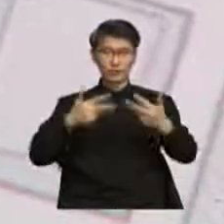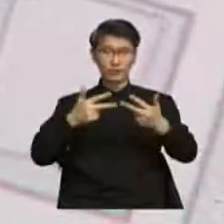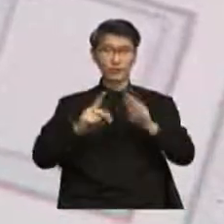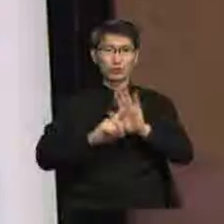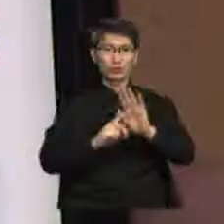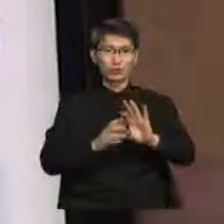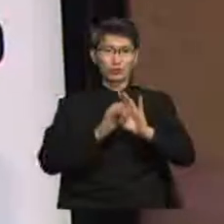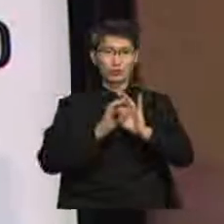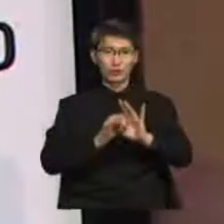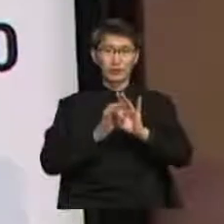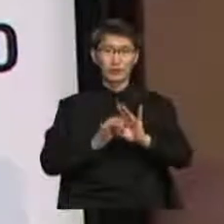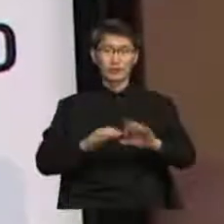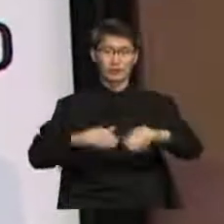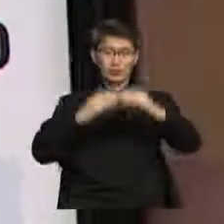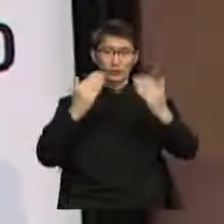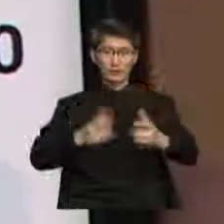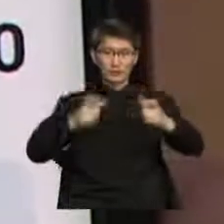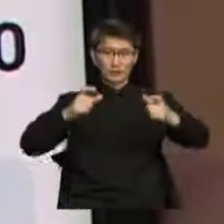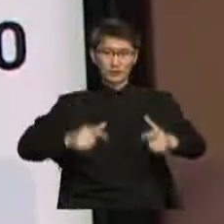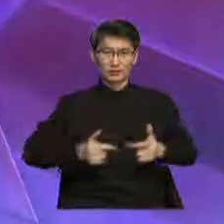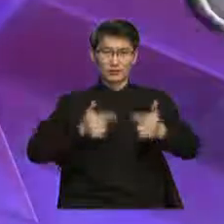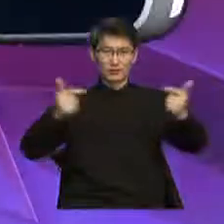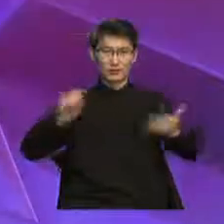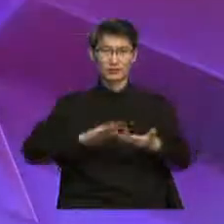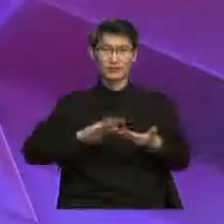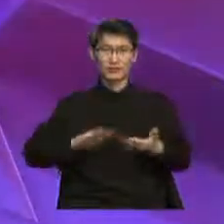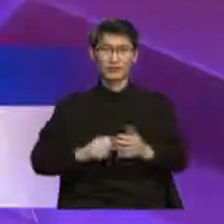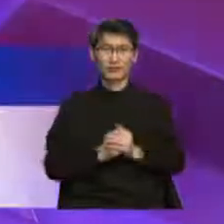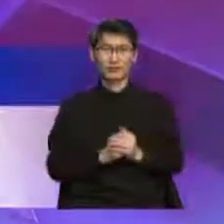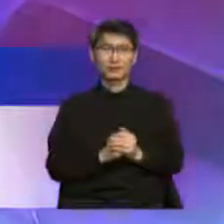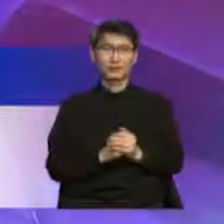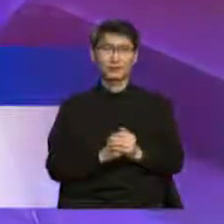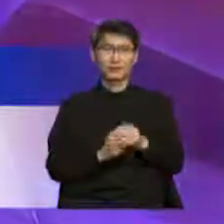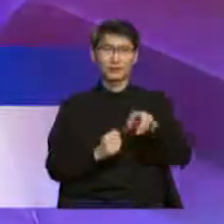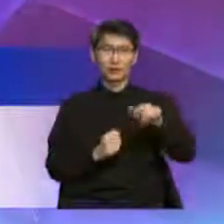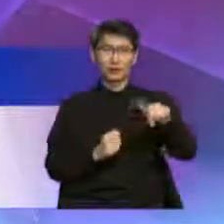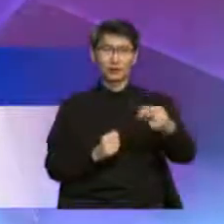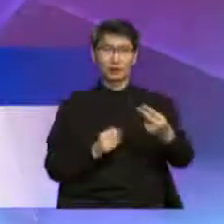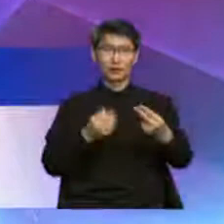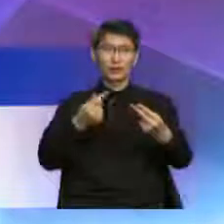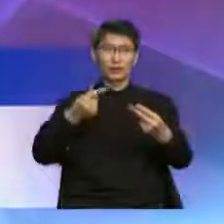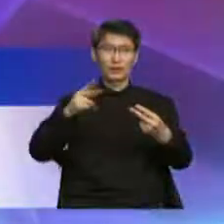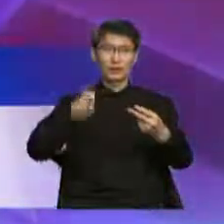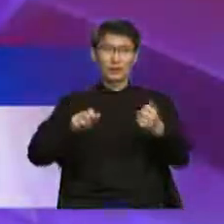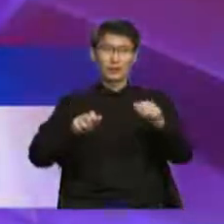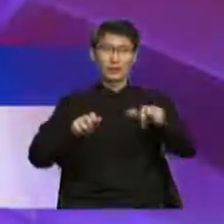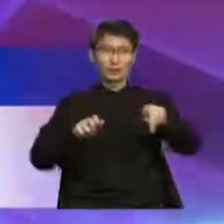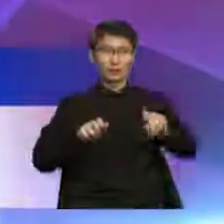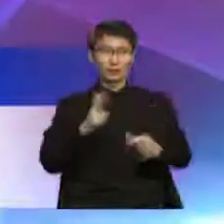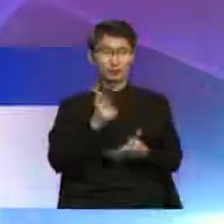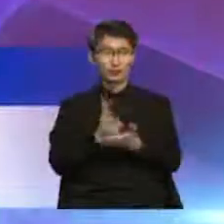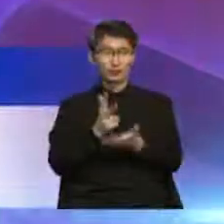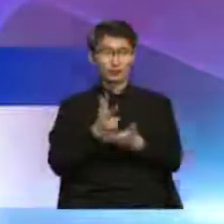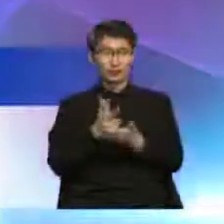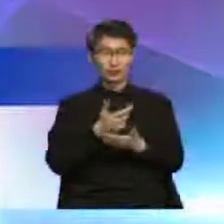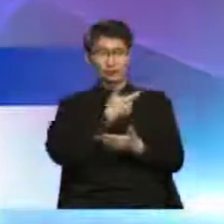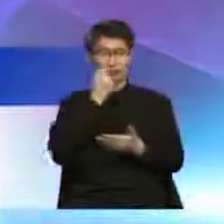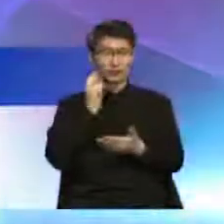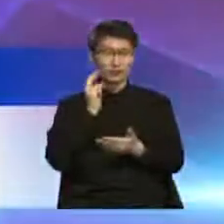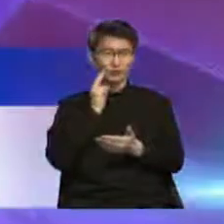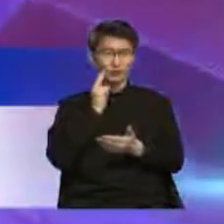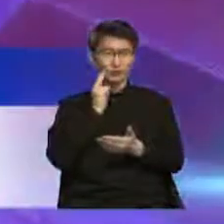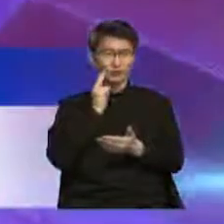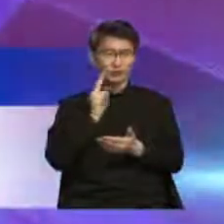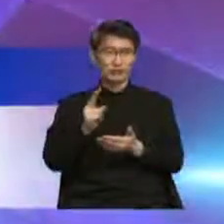통해 전체 동으로 대상을 확대할 계획입니다. 서교 연남 합정은 뭐 주차난이 심각한 건 확실한 거고